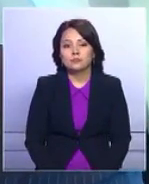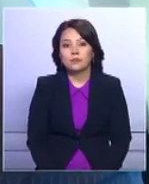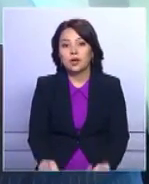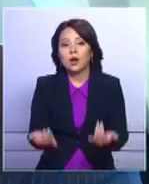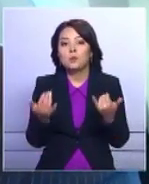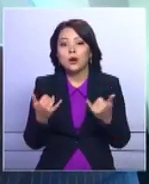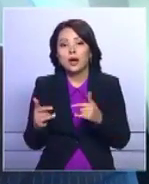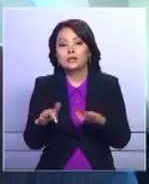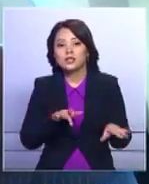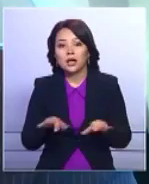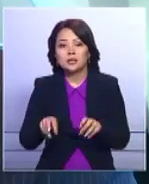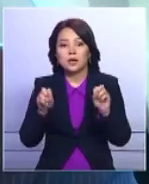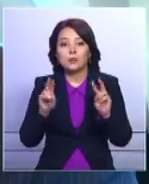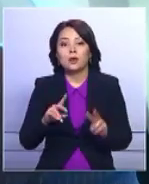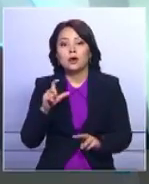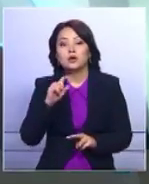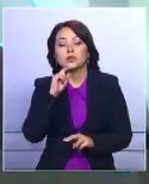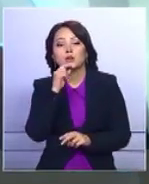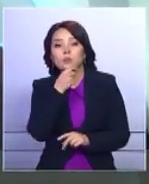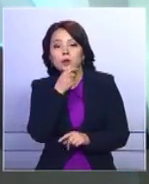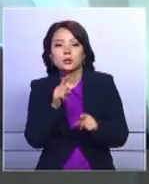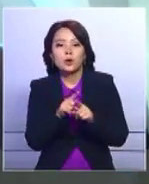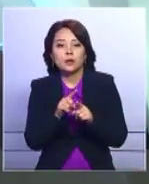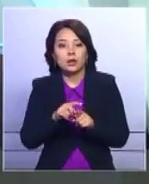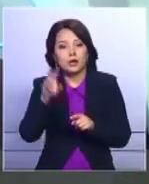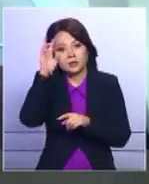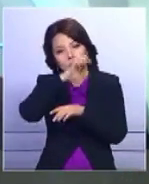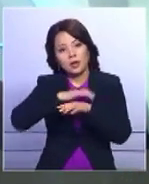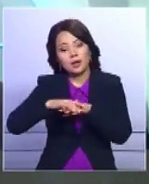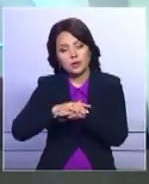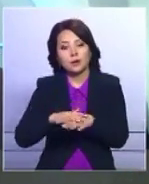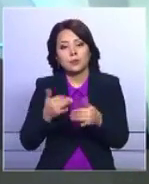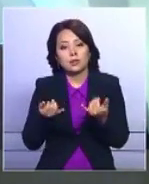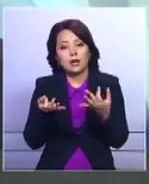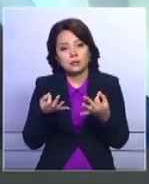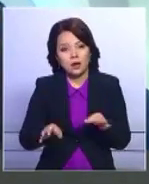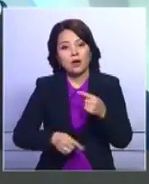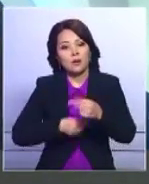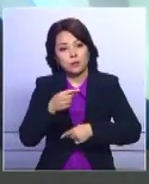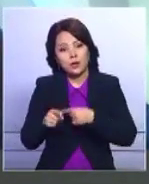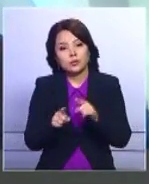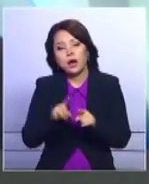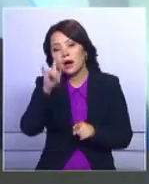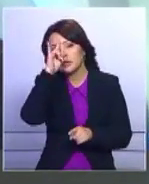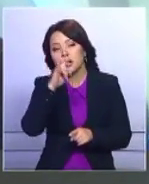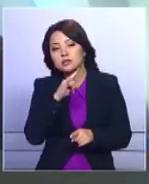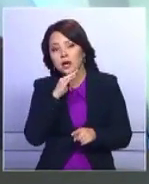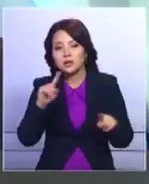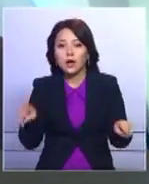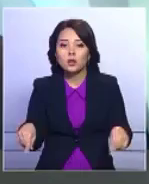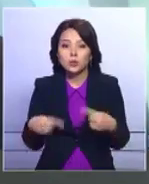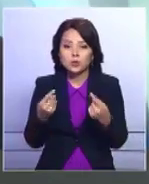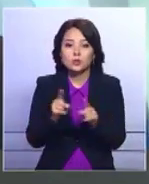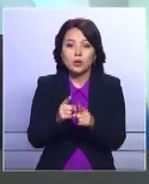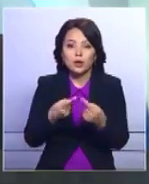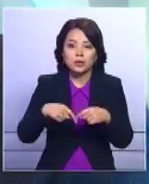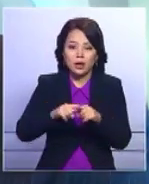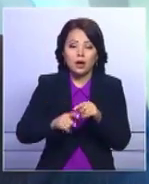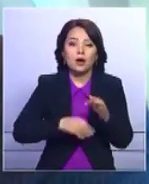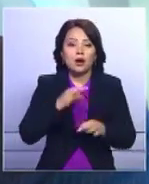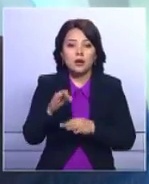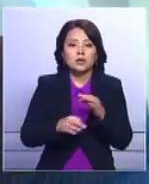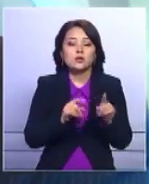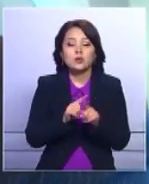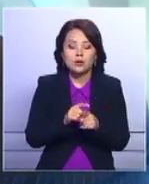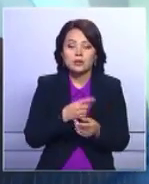Бүгінгі шара тек экономиканың бет-бейнесін емес, еліміз егемендік алған ширек ғасырдан берге Қазақстанның қалыптасу кезеңі мен қарыштап даму